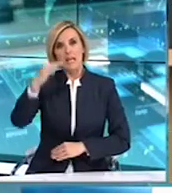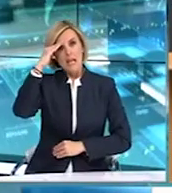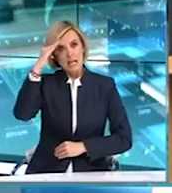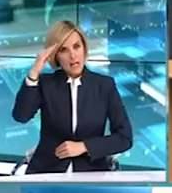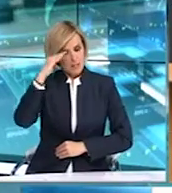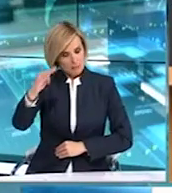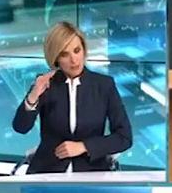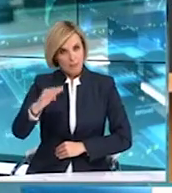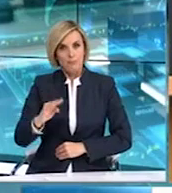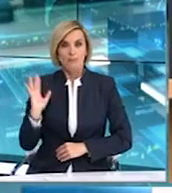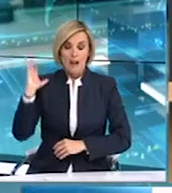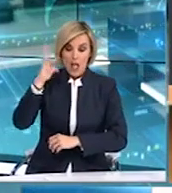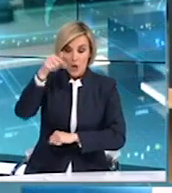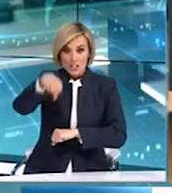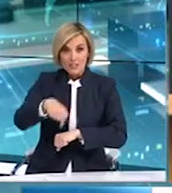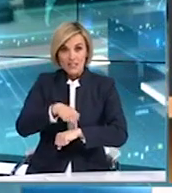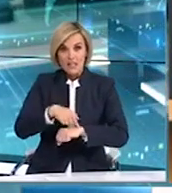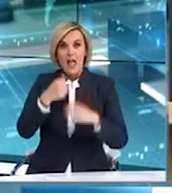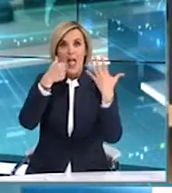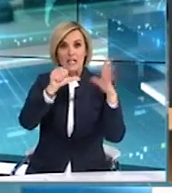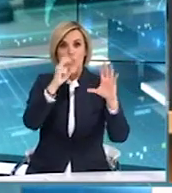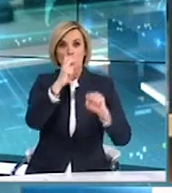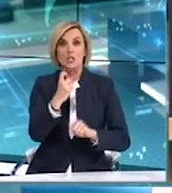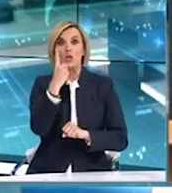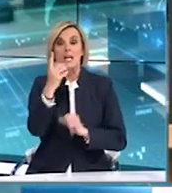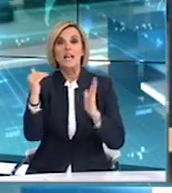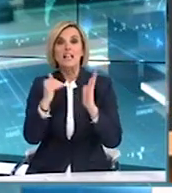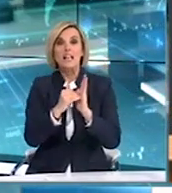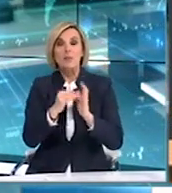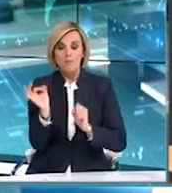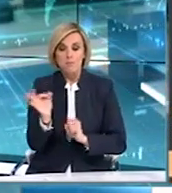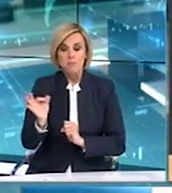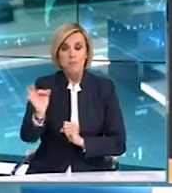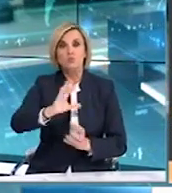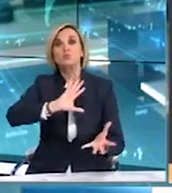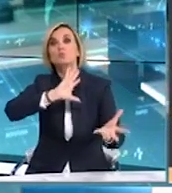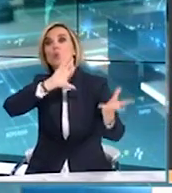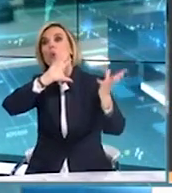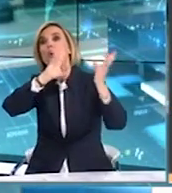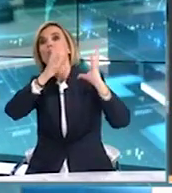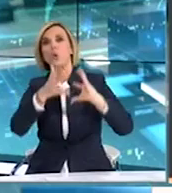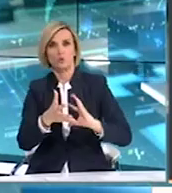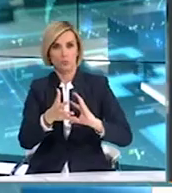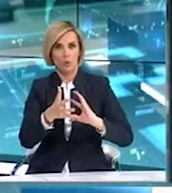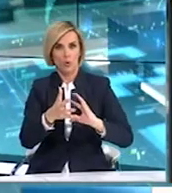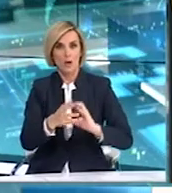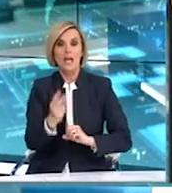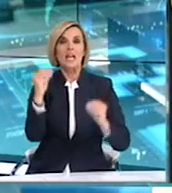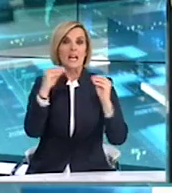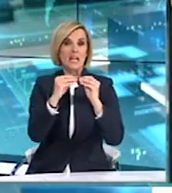Ως σήμερα περισσότερα από 621.000 κρούσματα του νέου κοροναϊού έχουν καταγραφεί παγκοσμίως, με περισσότερους